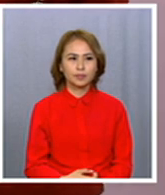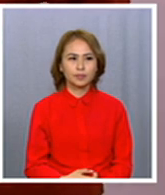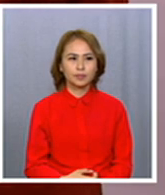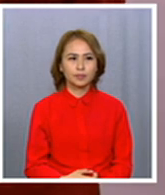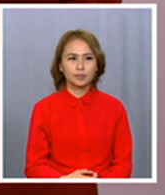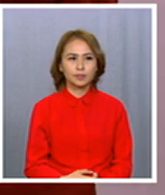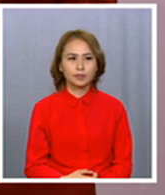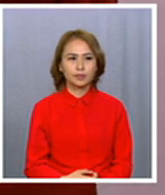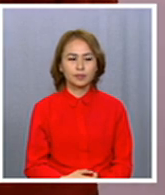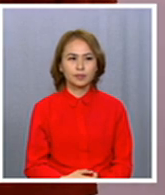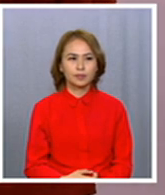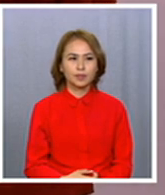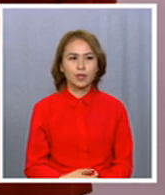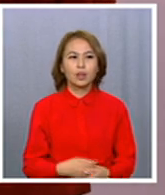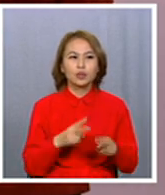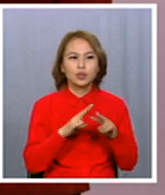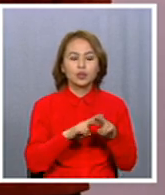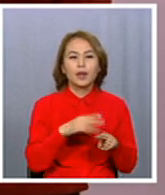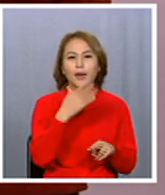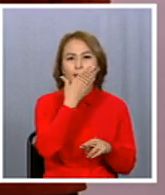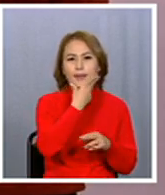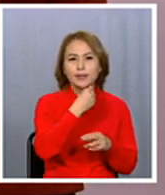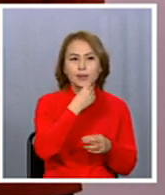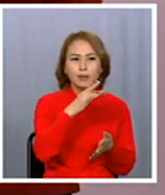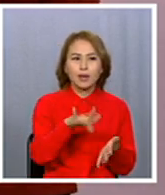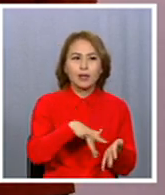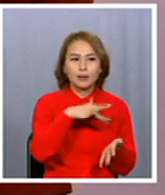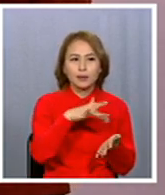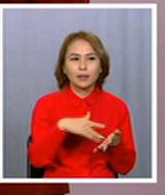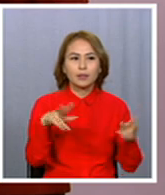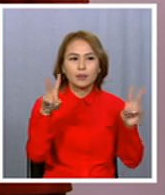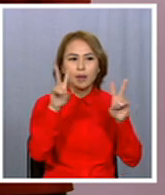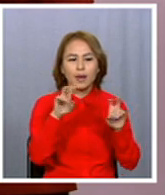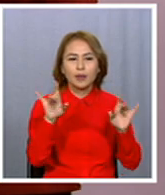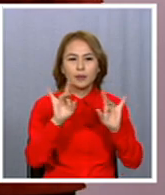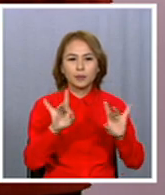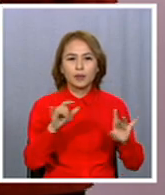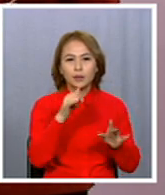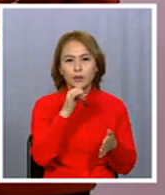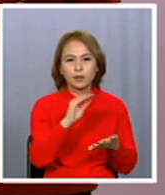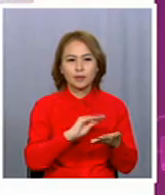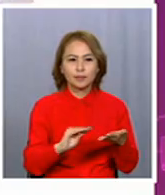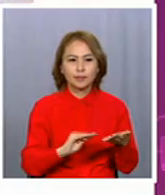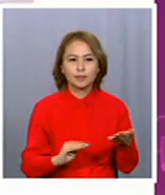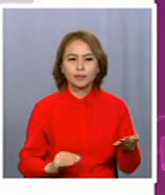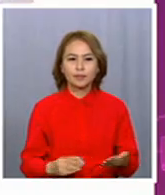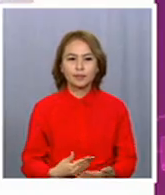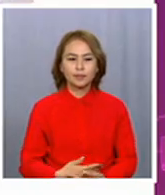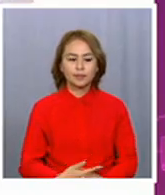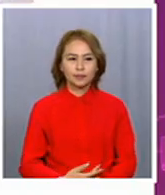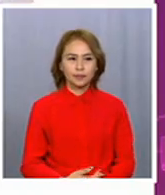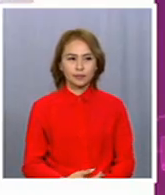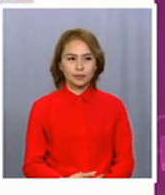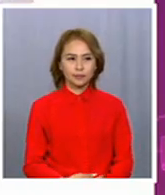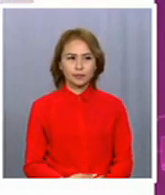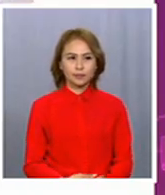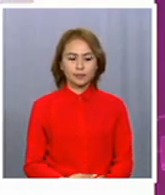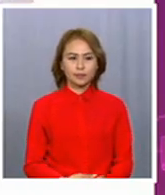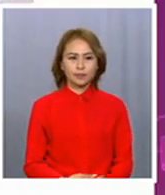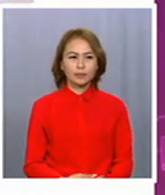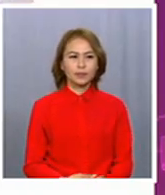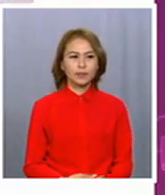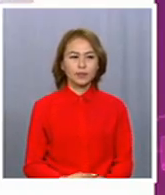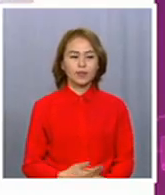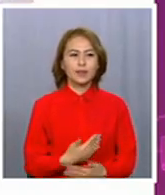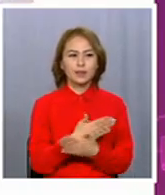Алтыншы жаттығу. Нұрсұлтан әсем қала тақырыбына әңгіме құраңдар. Балалар, сендер